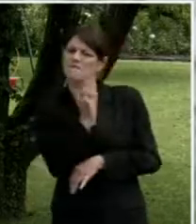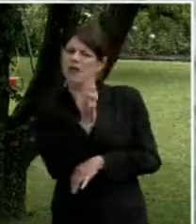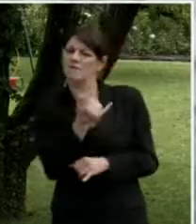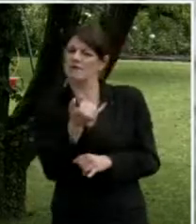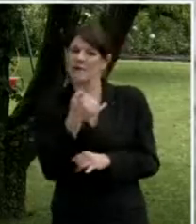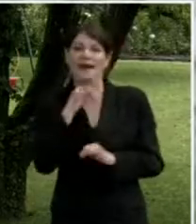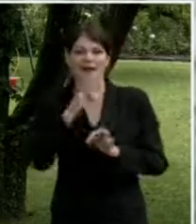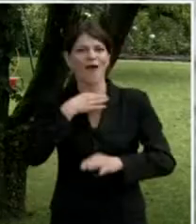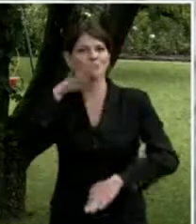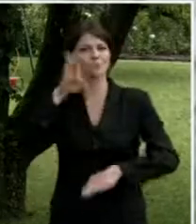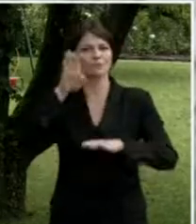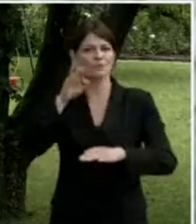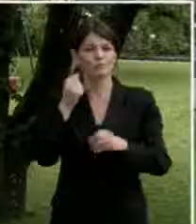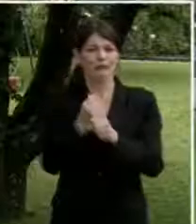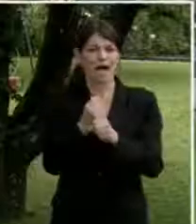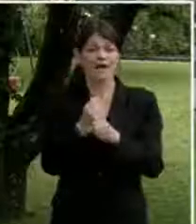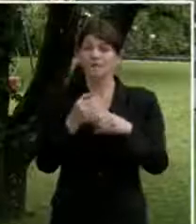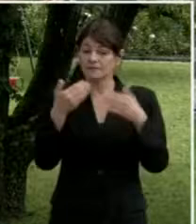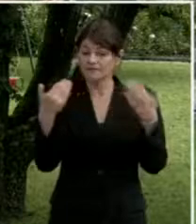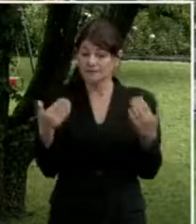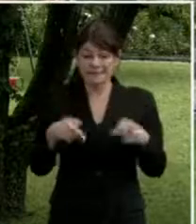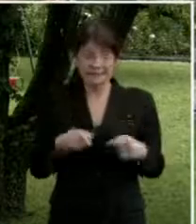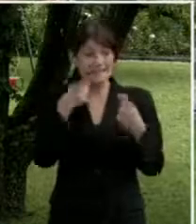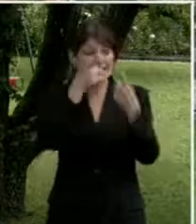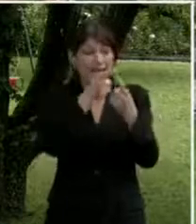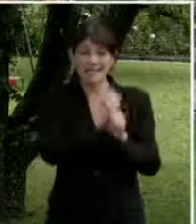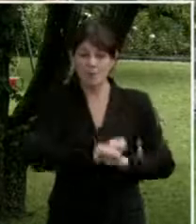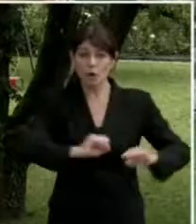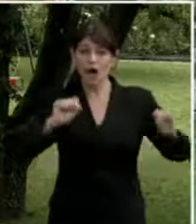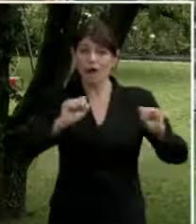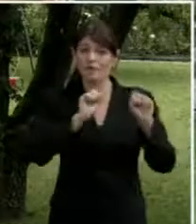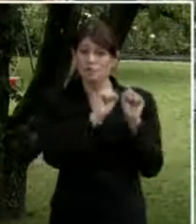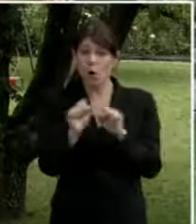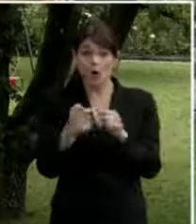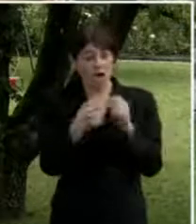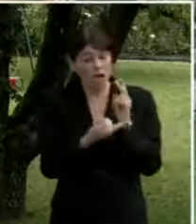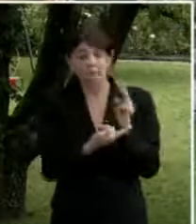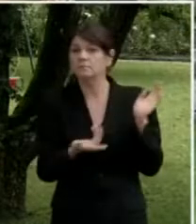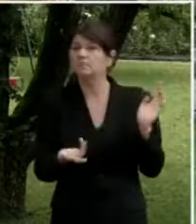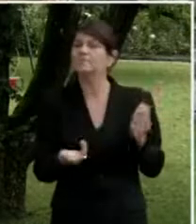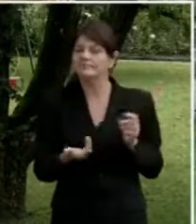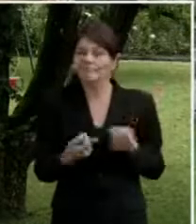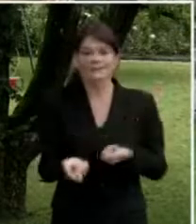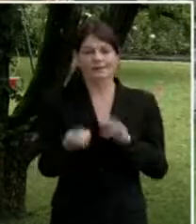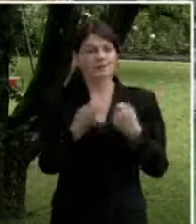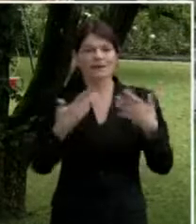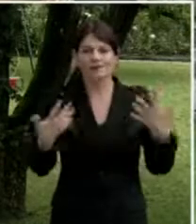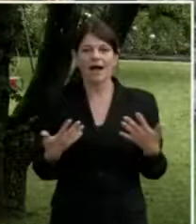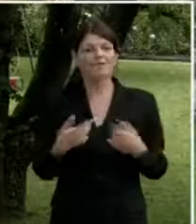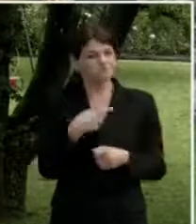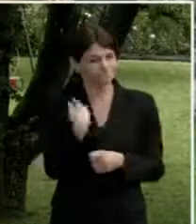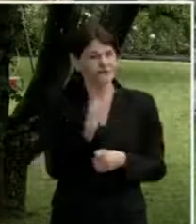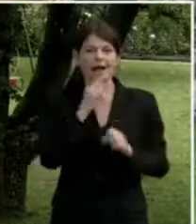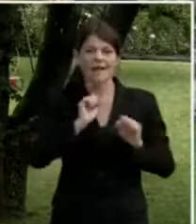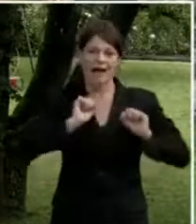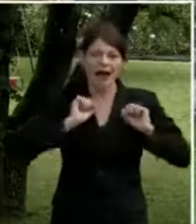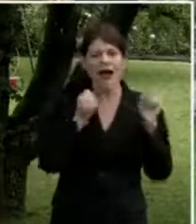können. All diese direktdemokratischen Mittel ermöglichen ein aktives Mitwirken im